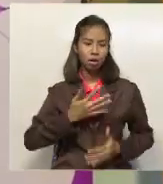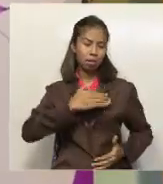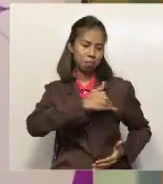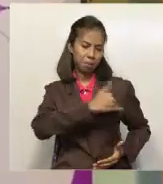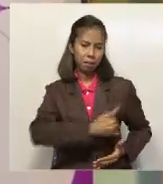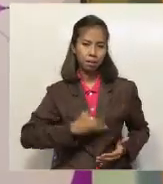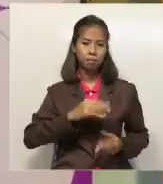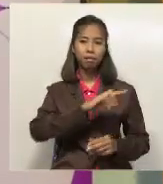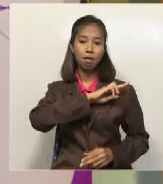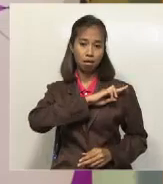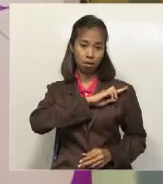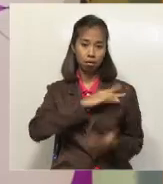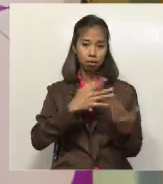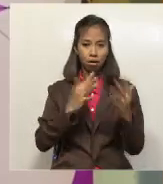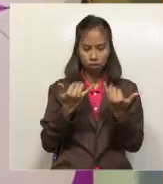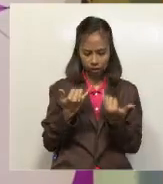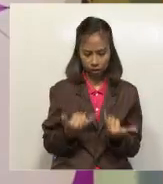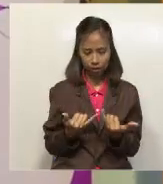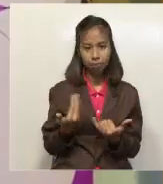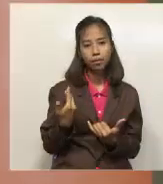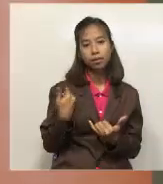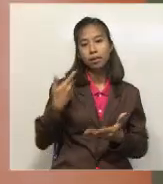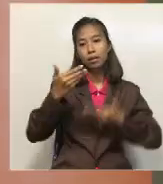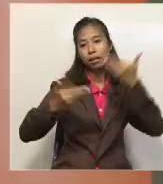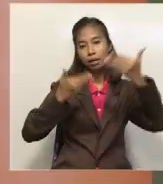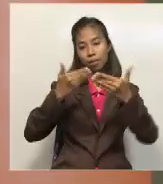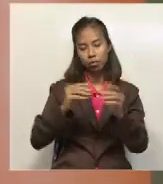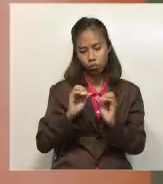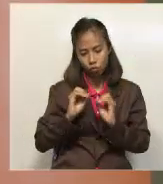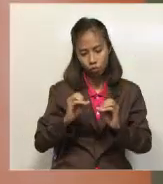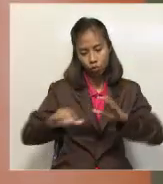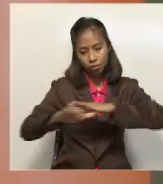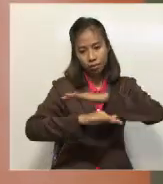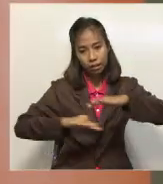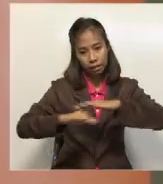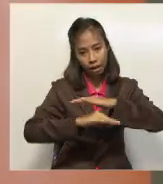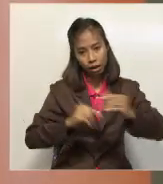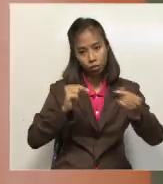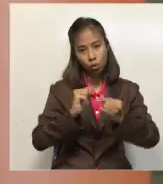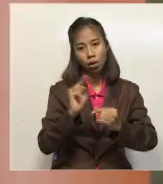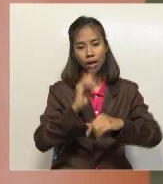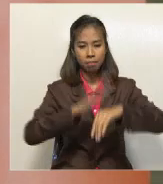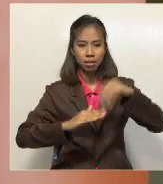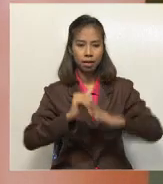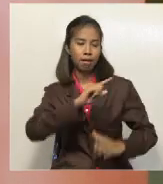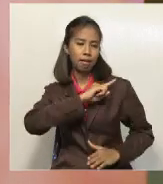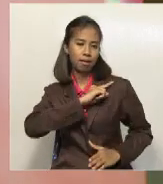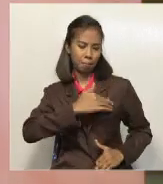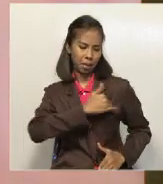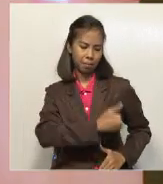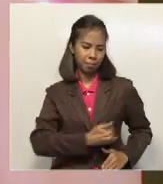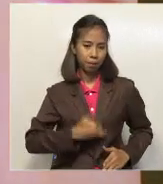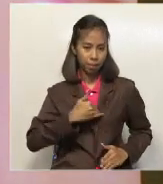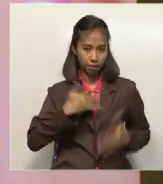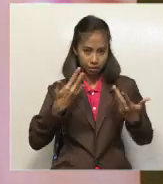เต้านมด้วยตนเองสำหรับกิจกรรมครั้งนี้ค่ะจะมีการให้ความรู้ในเบื้องต้นในการตรวจเต้านมด้วยตนเองและเปิด